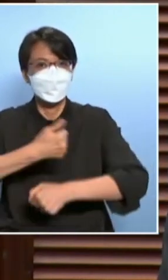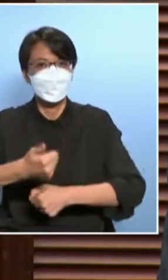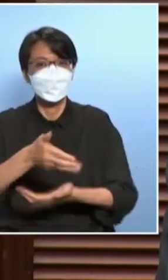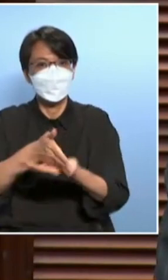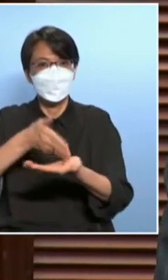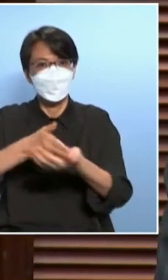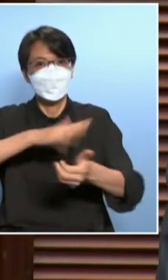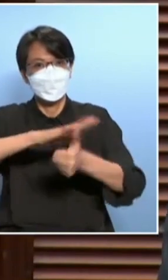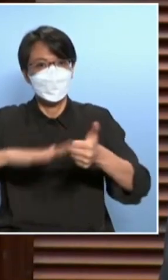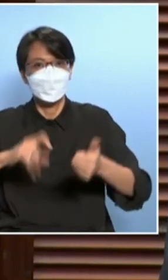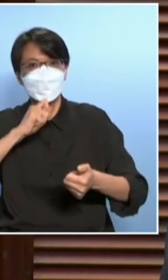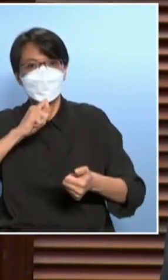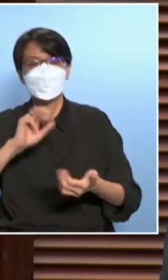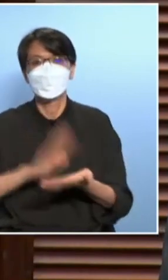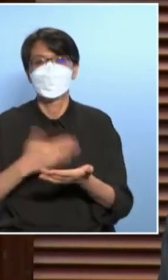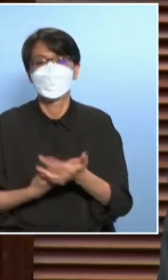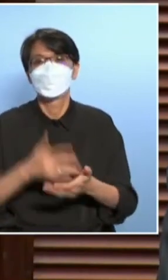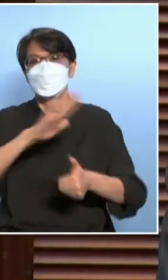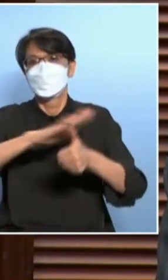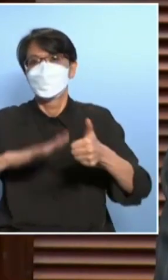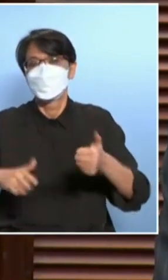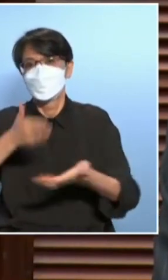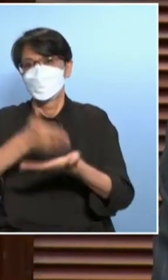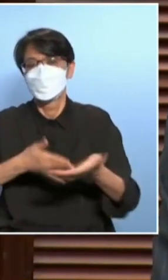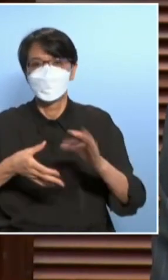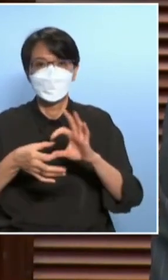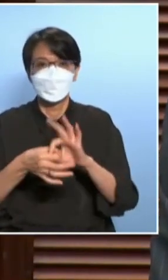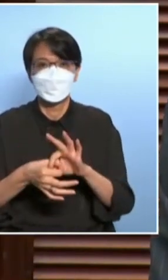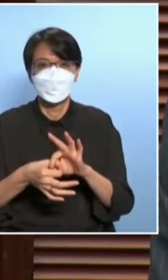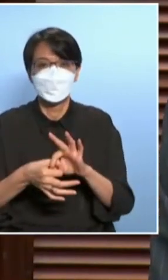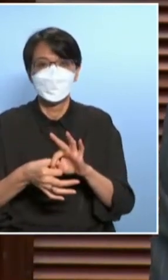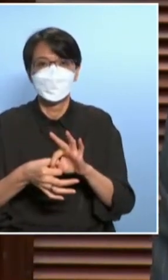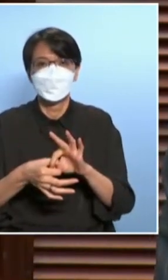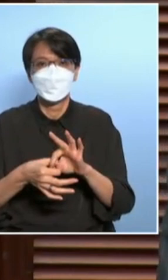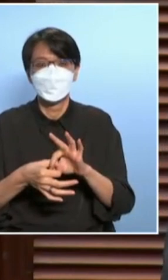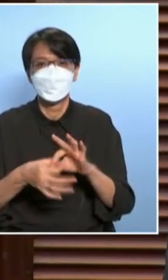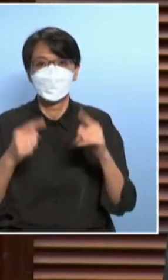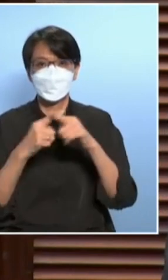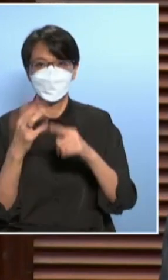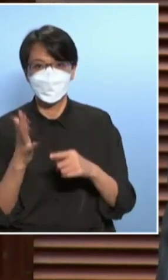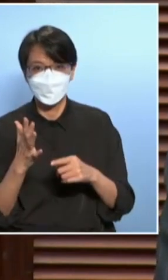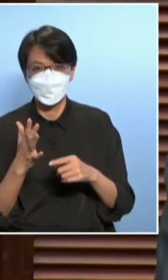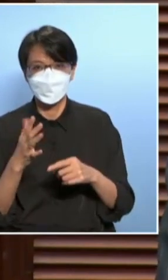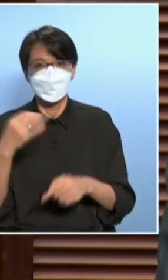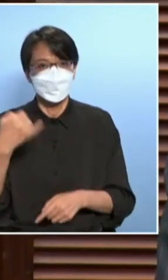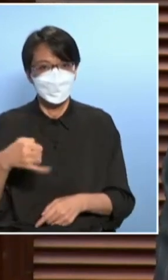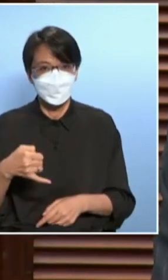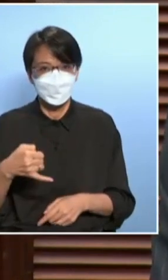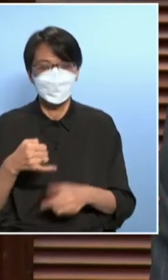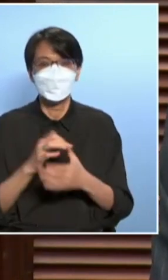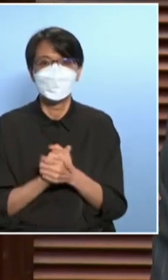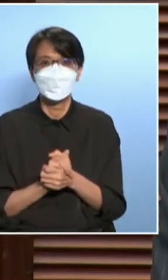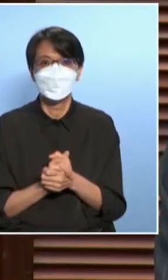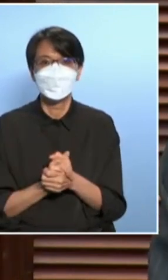部分嘅影響啦。咁其實嗰個影響咧，有一部分係關係到我哋本身自己個人手個短缺嘅問題嘅。呢個係一